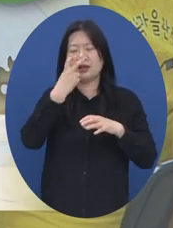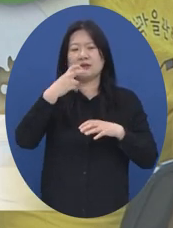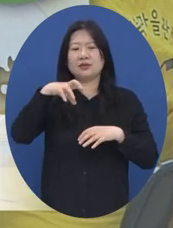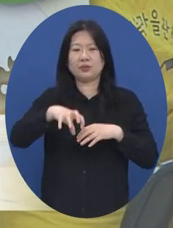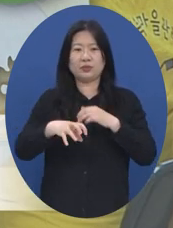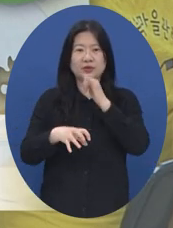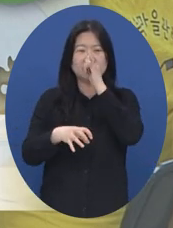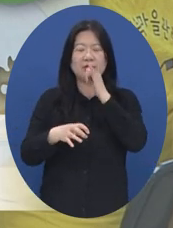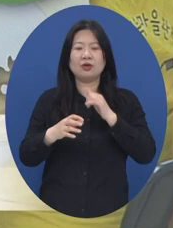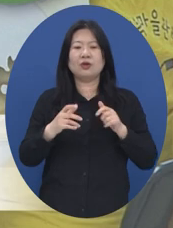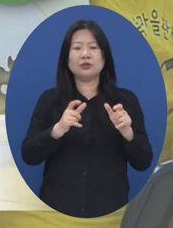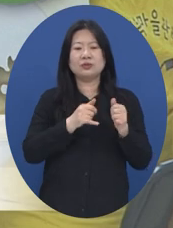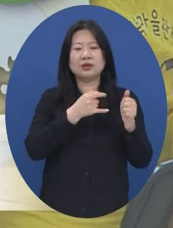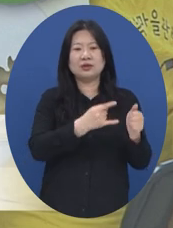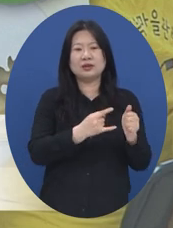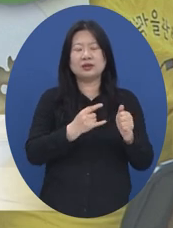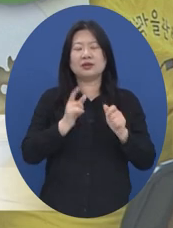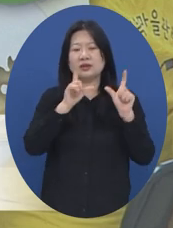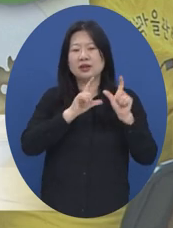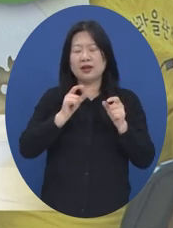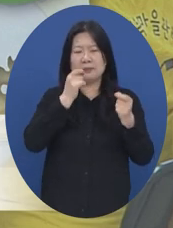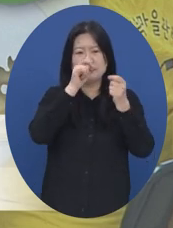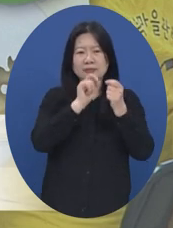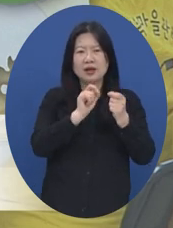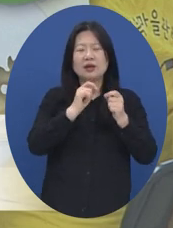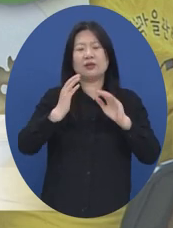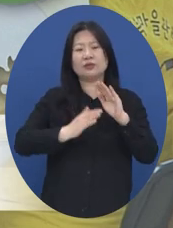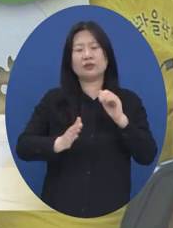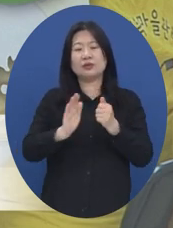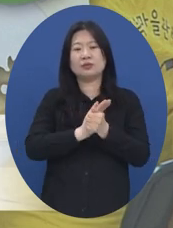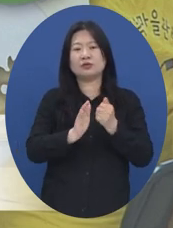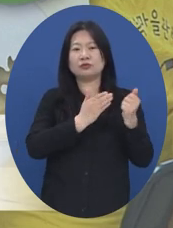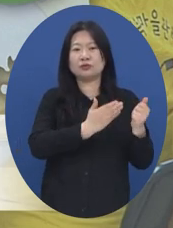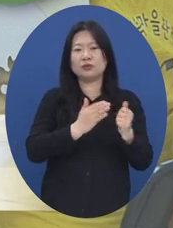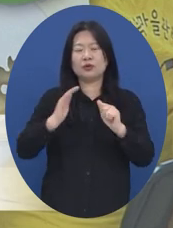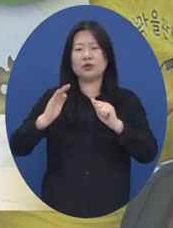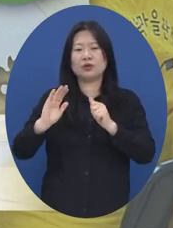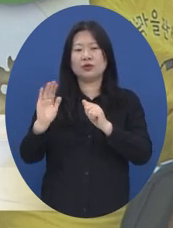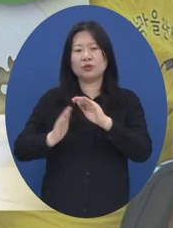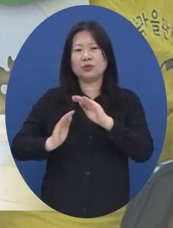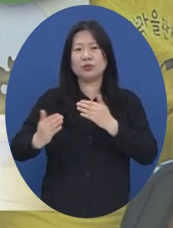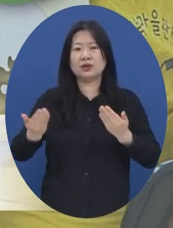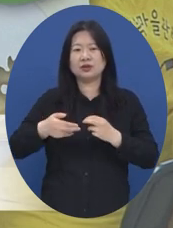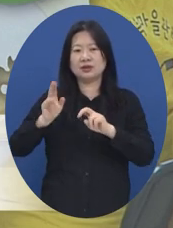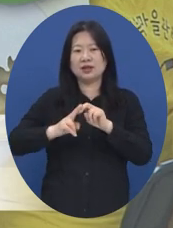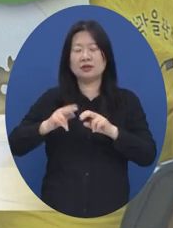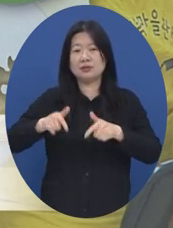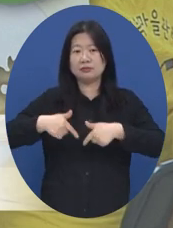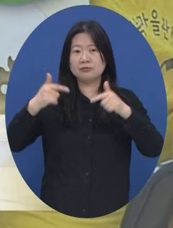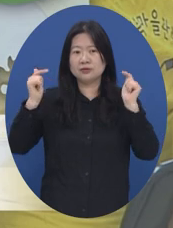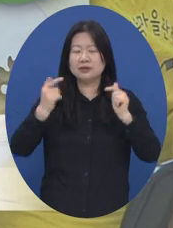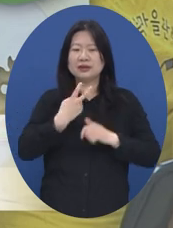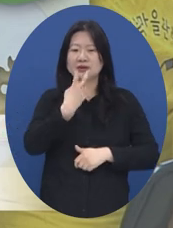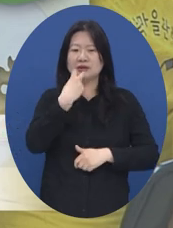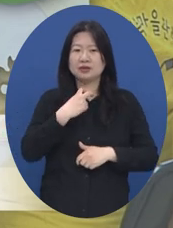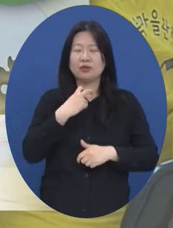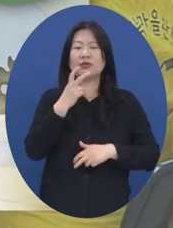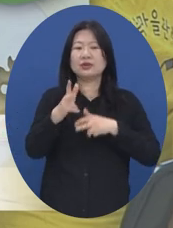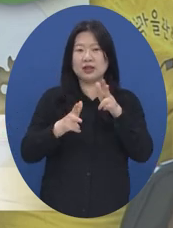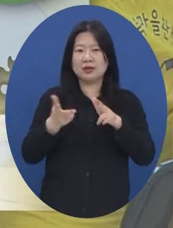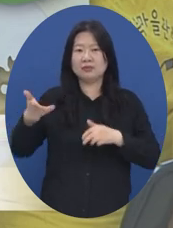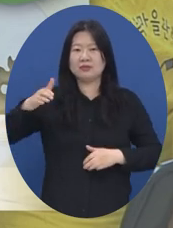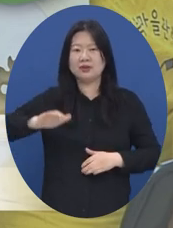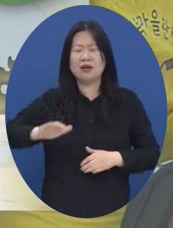주민들에게는 생활 밀착형 공공서비스를 제공하고 공공일자리 창출 효과까지 내는 일석이조의 사업인데요.